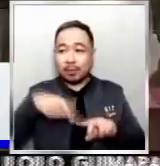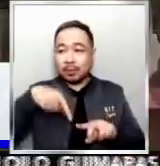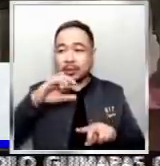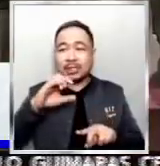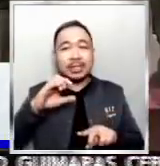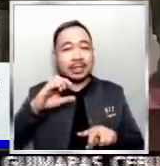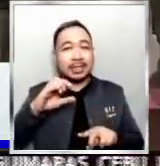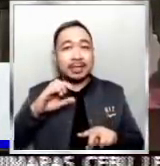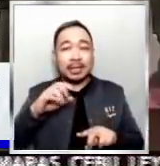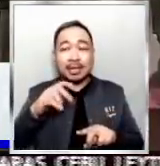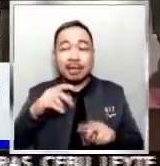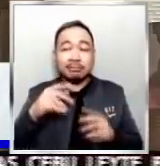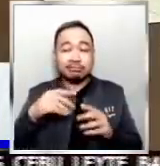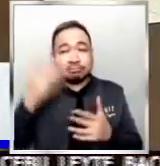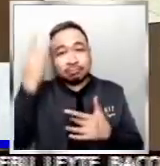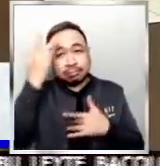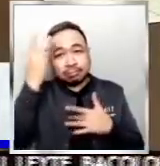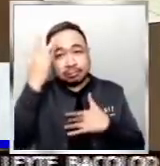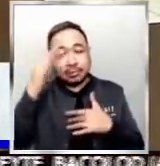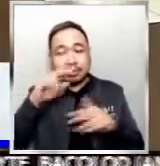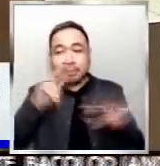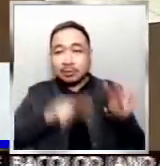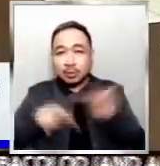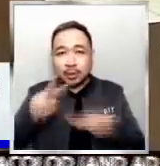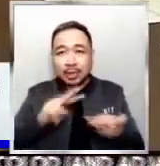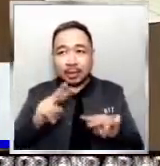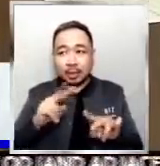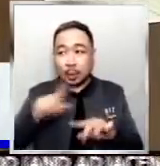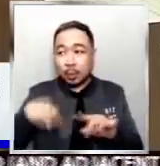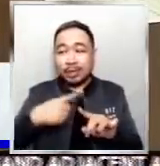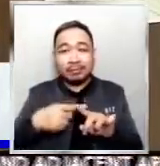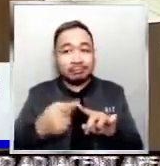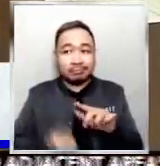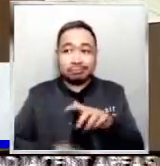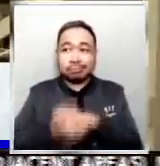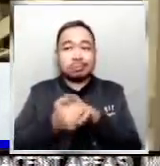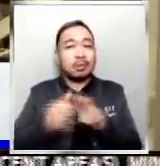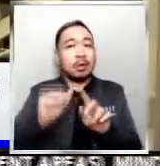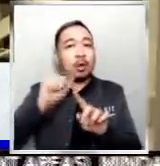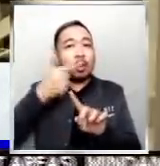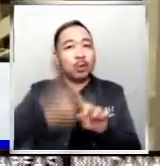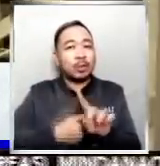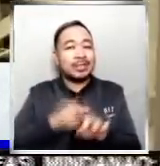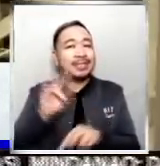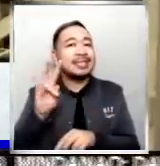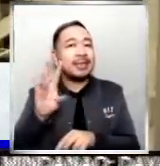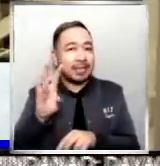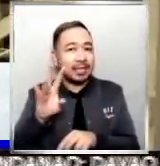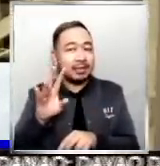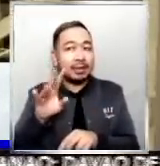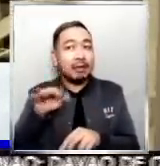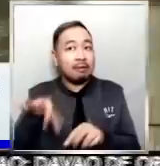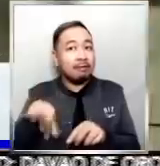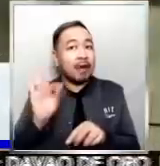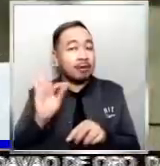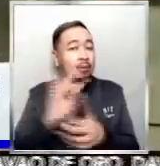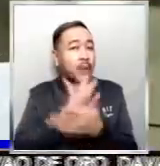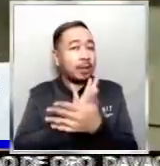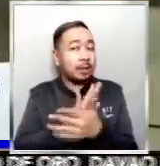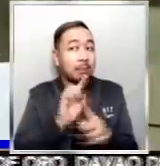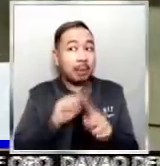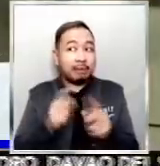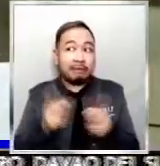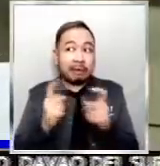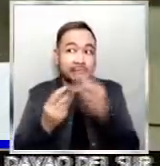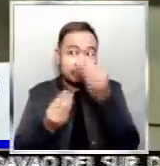Unit, August 19 paumano, nang maitala ang unang positive case sa orphanage. Pero hindi raw agad na itimbre sa kanila, kaya nitong